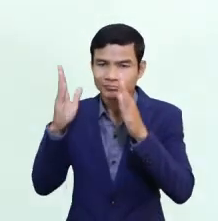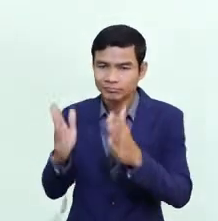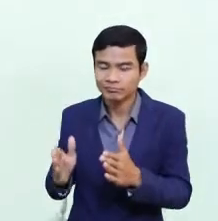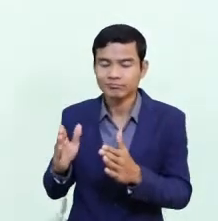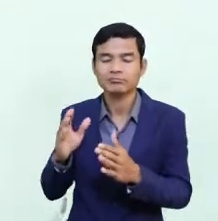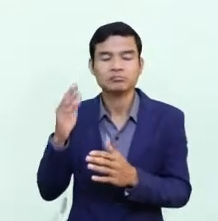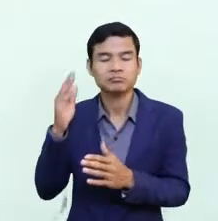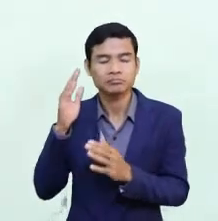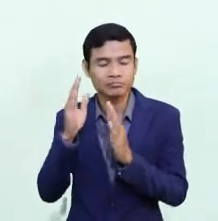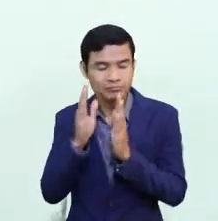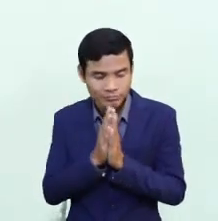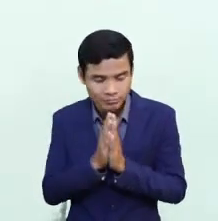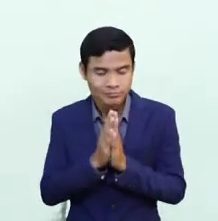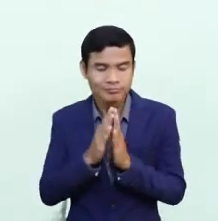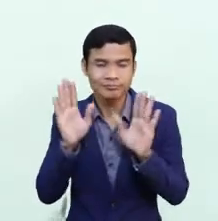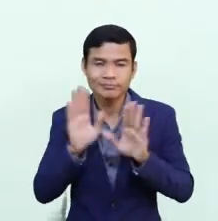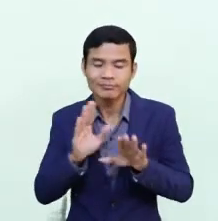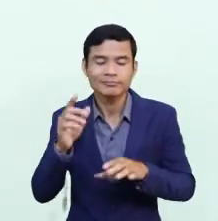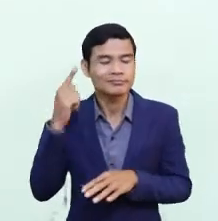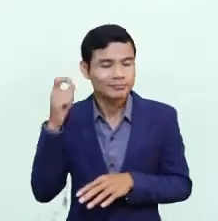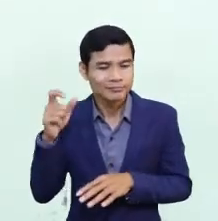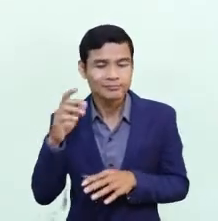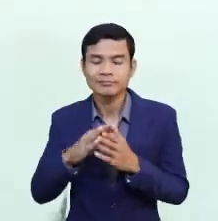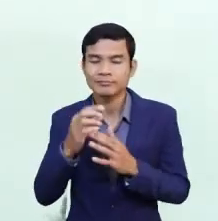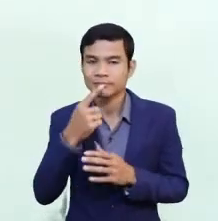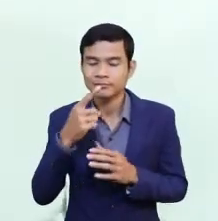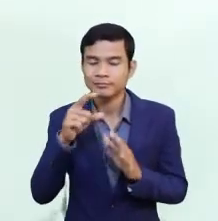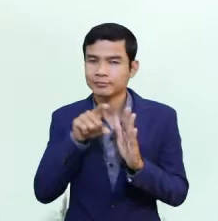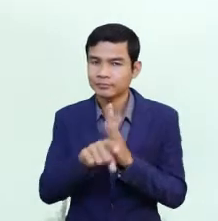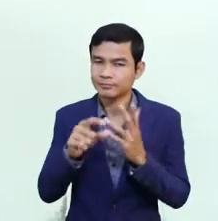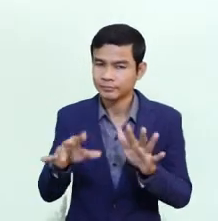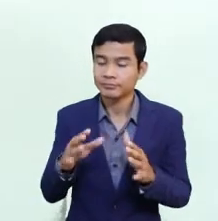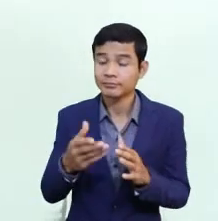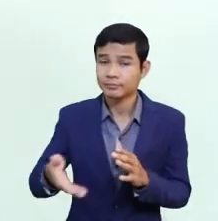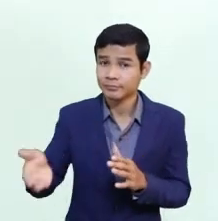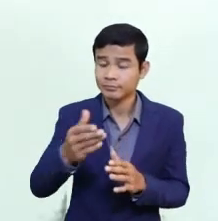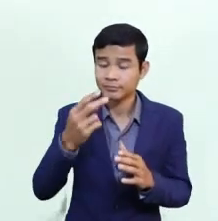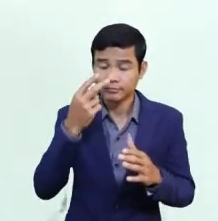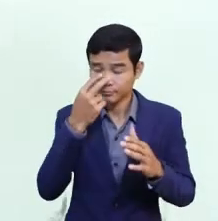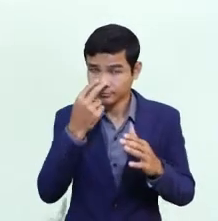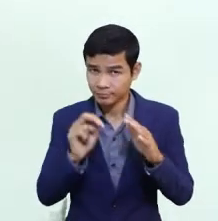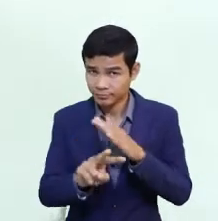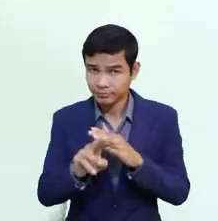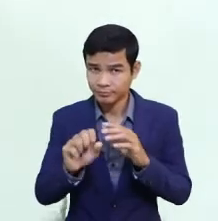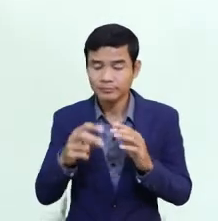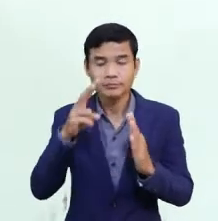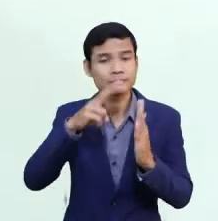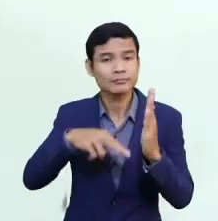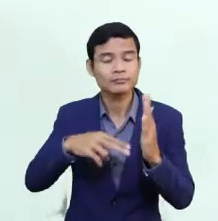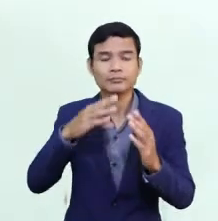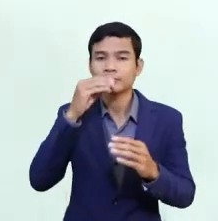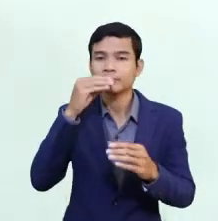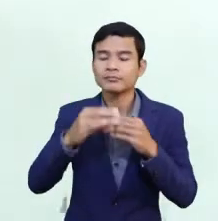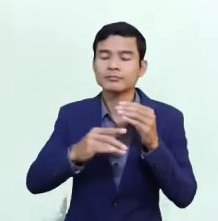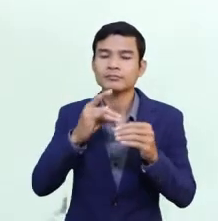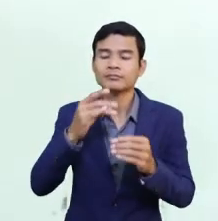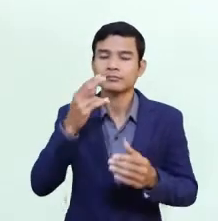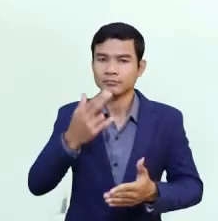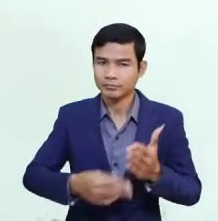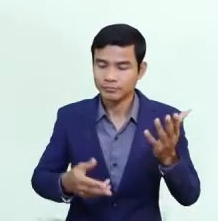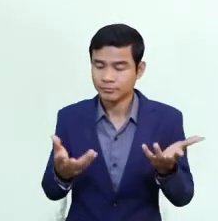ban pra ông pi chùm nóng chớ nâng rùi rồi hai đài cha con ai tư tì ban tế con thả ta ăn tạ bắt rồi bao giờ nè dì ông pi